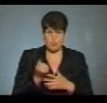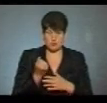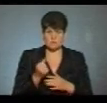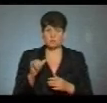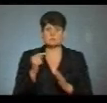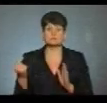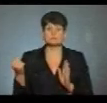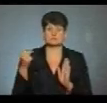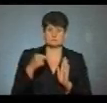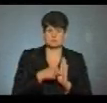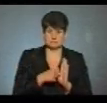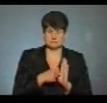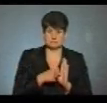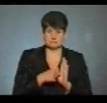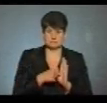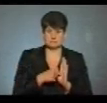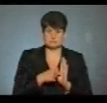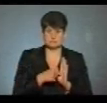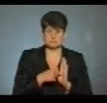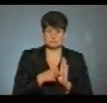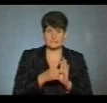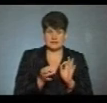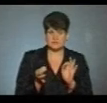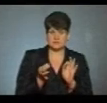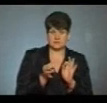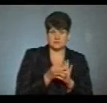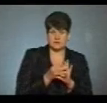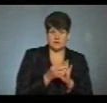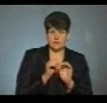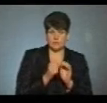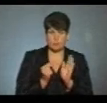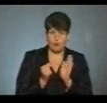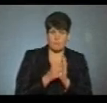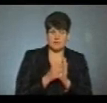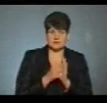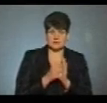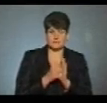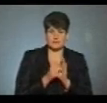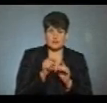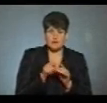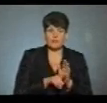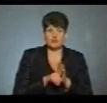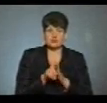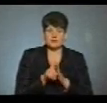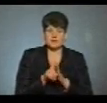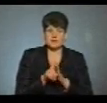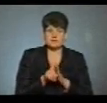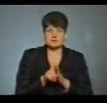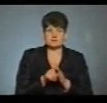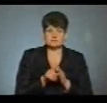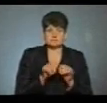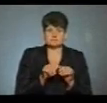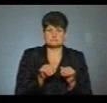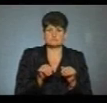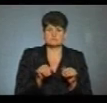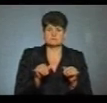оцей рецептор прикріплюється, то він може проникнути в клітину. І далі починається оцей так званий патогенез. І